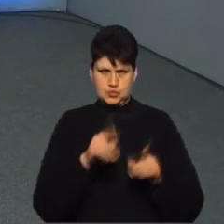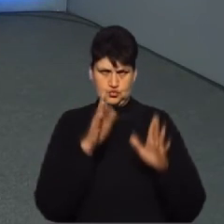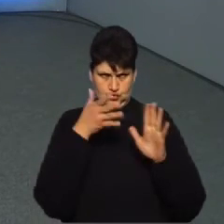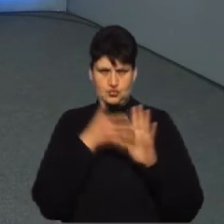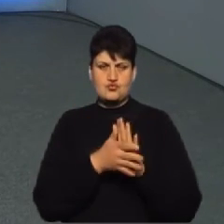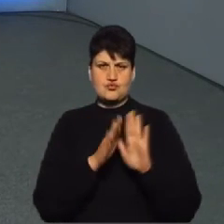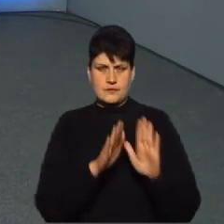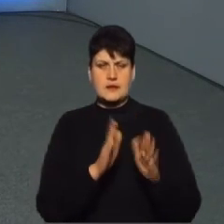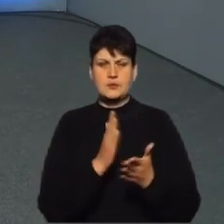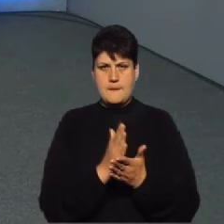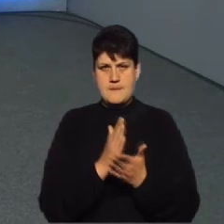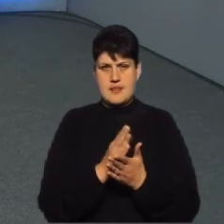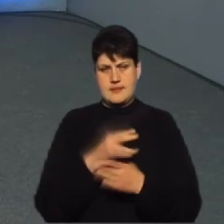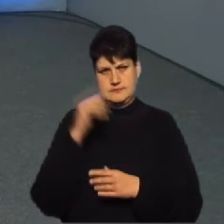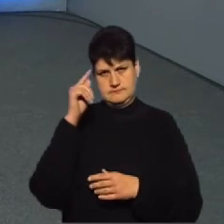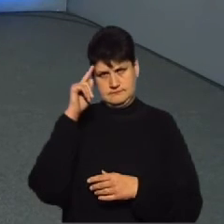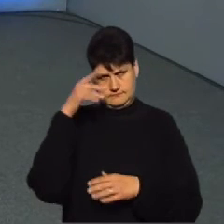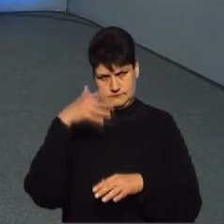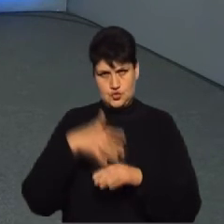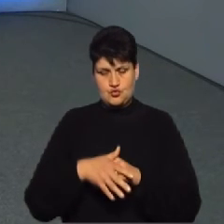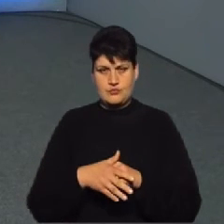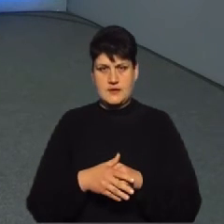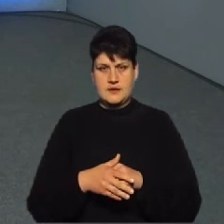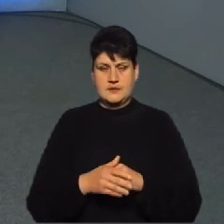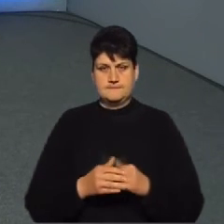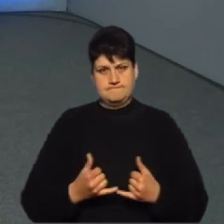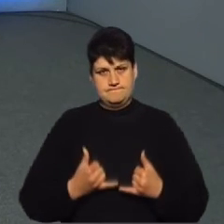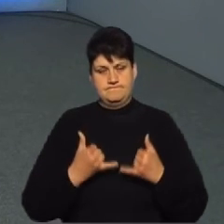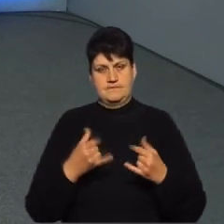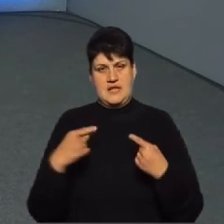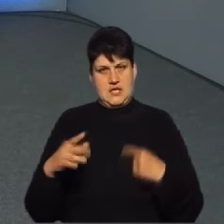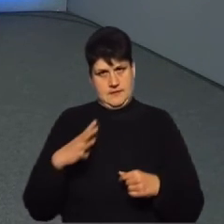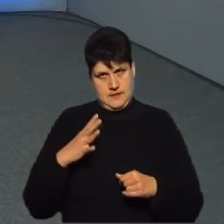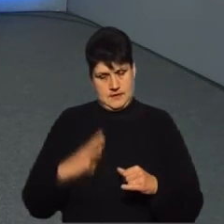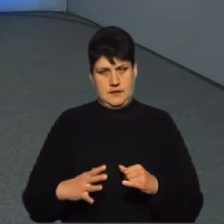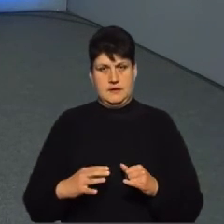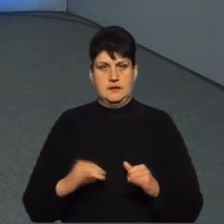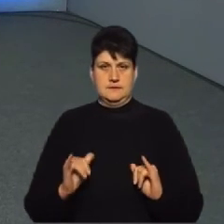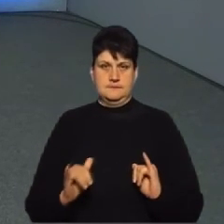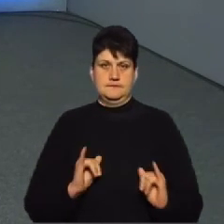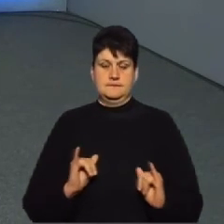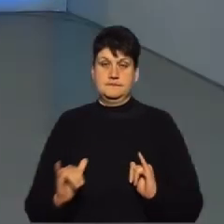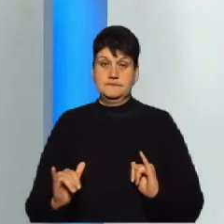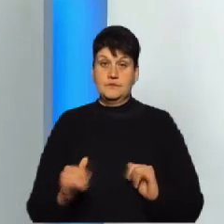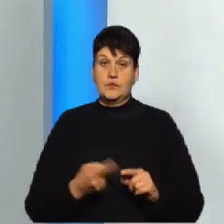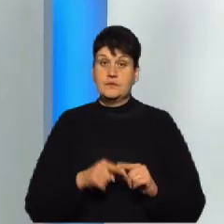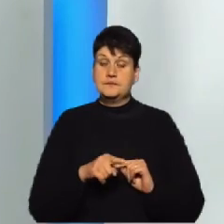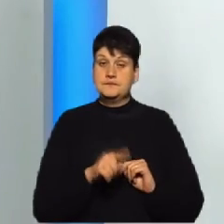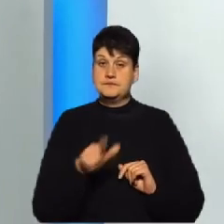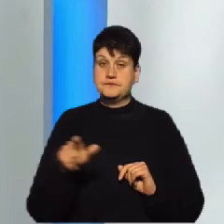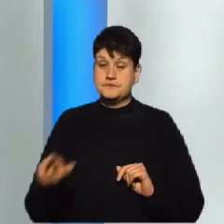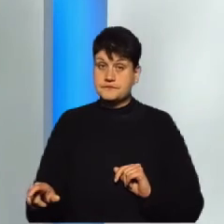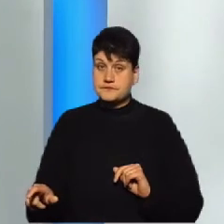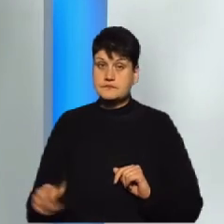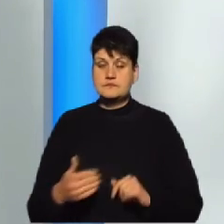навички взаємодії з іншим і терпимо до цього ставитися. Але хочу наголосити, що толерантність